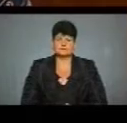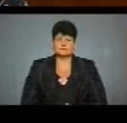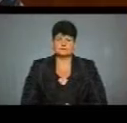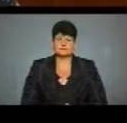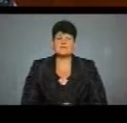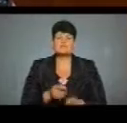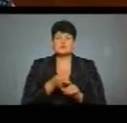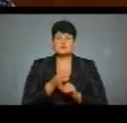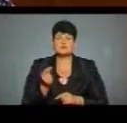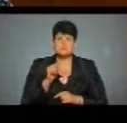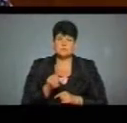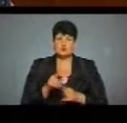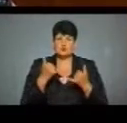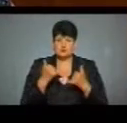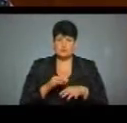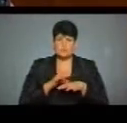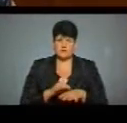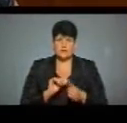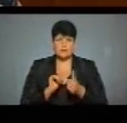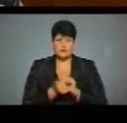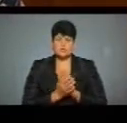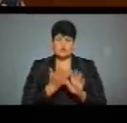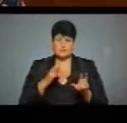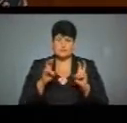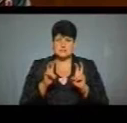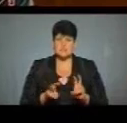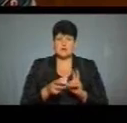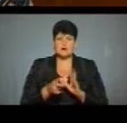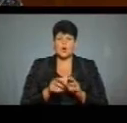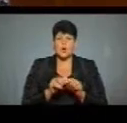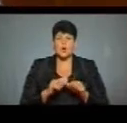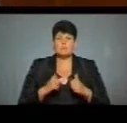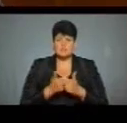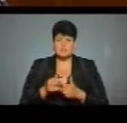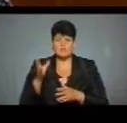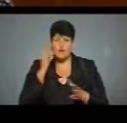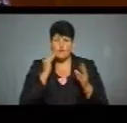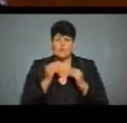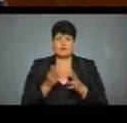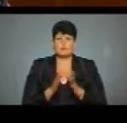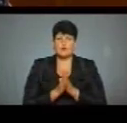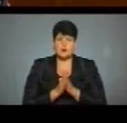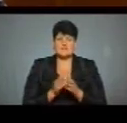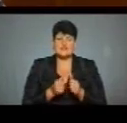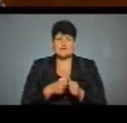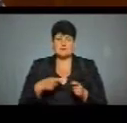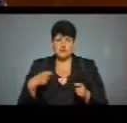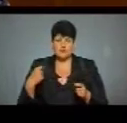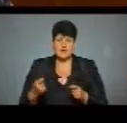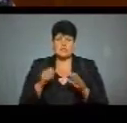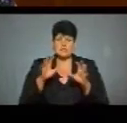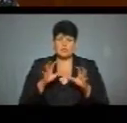В зв'язку з тим, що сьогодні ми провели позачергове засідання комітету і врахували прохання про відтермінування застосування